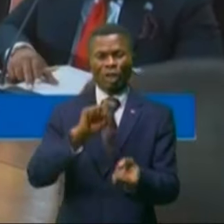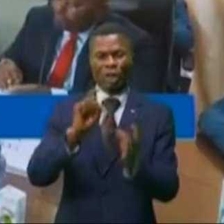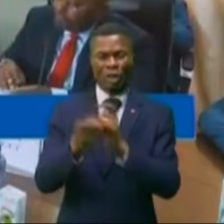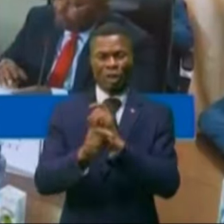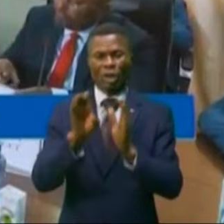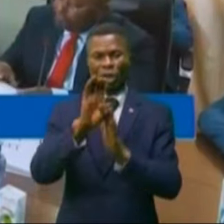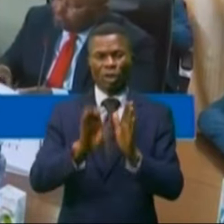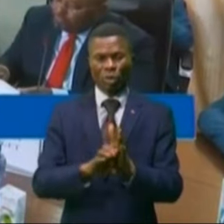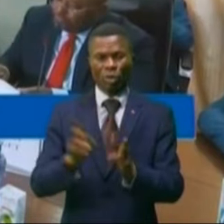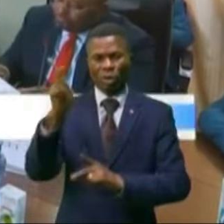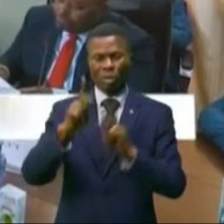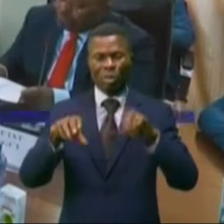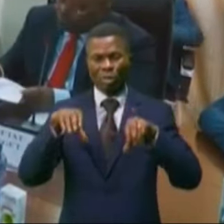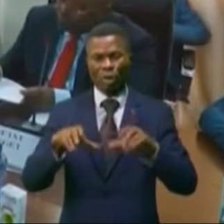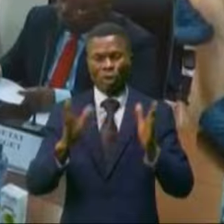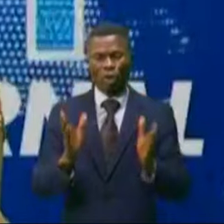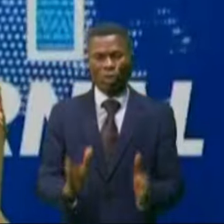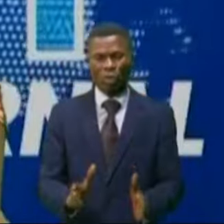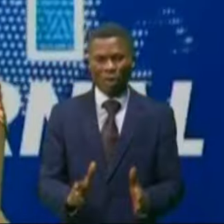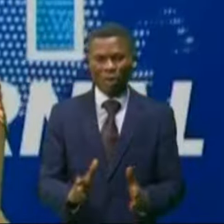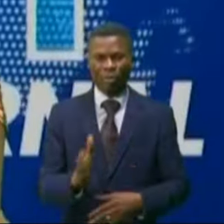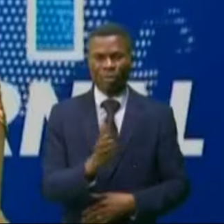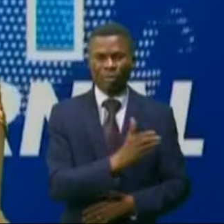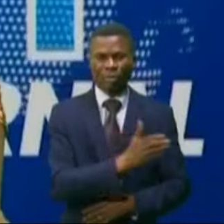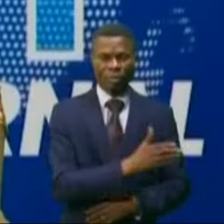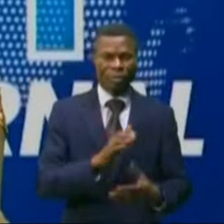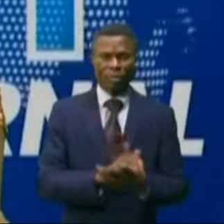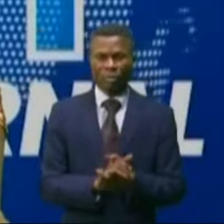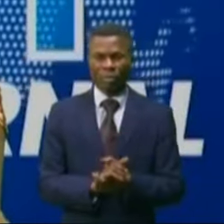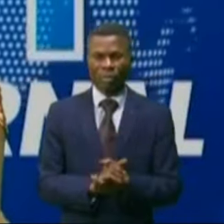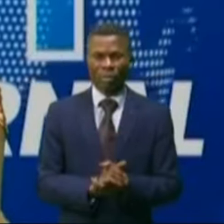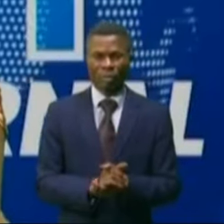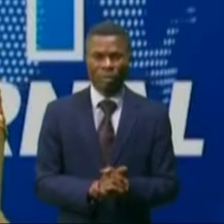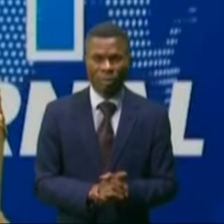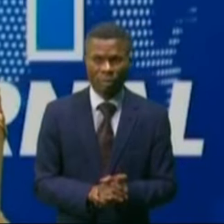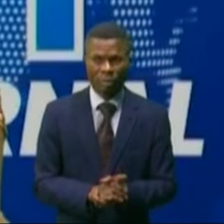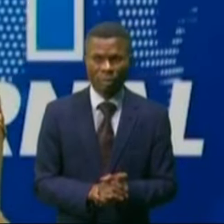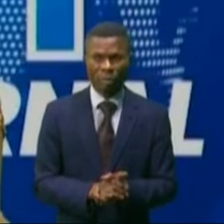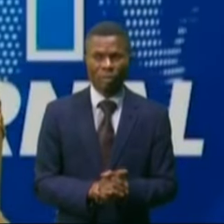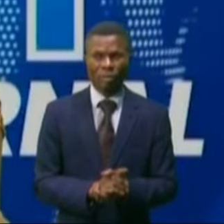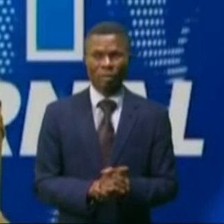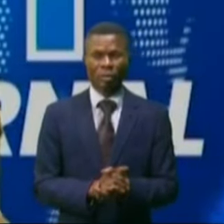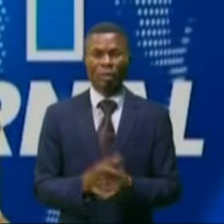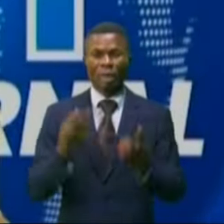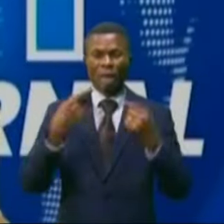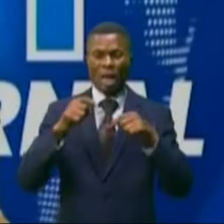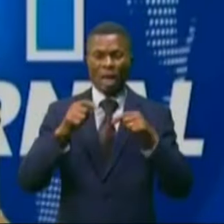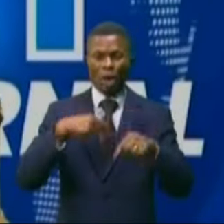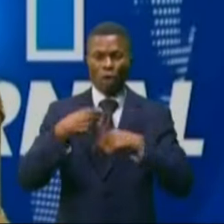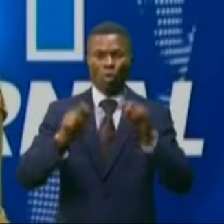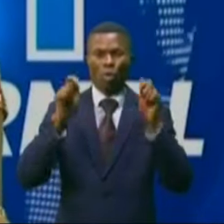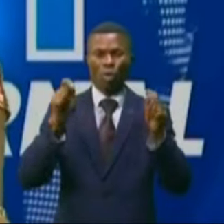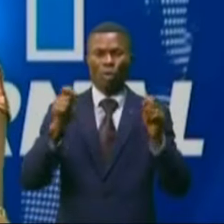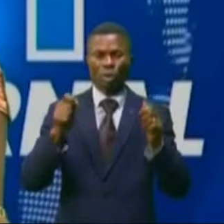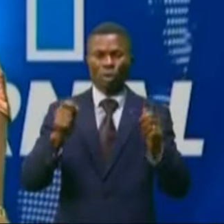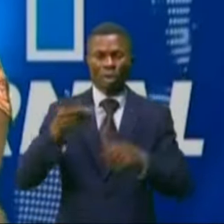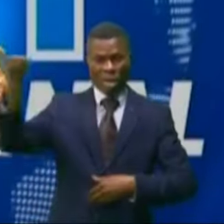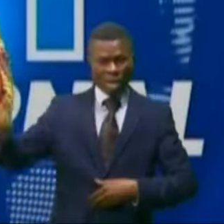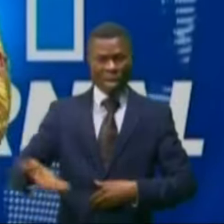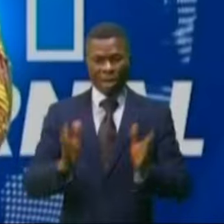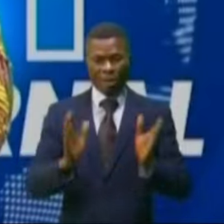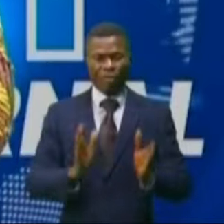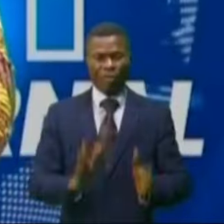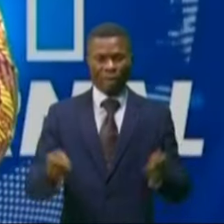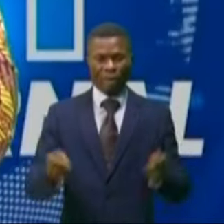le bien-être de la population. Comme annoncé au début du journal, nous recevons à l'invité M.